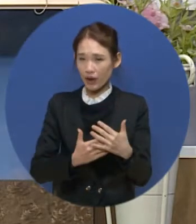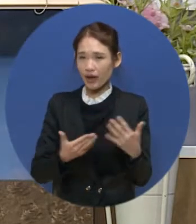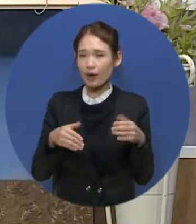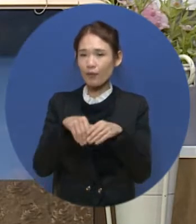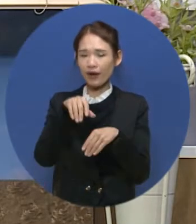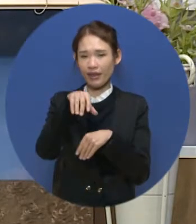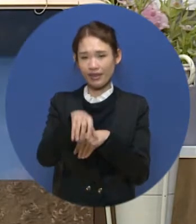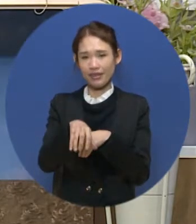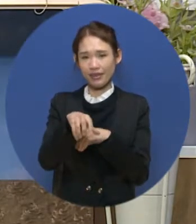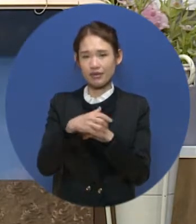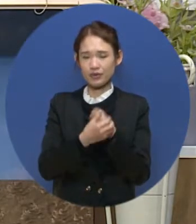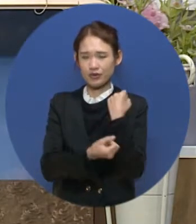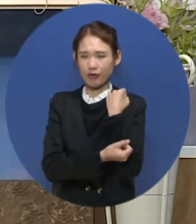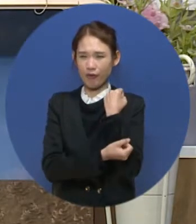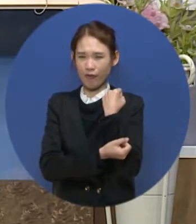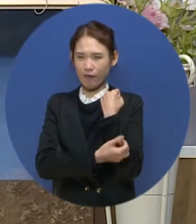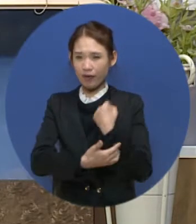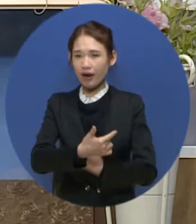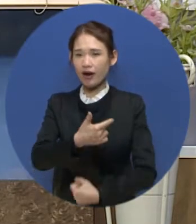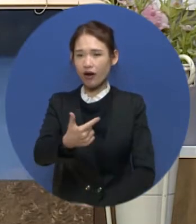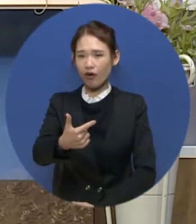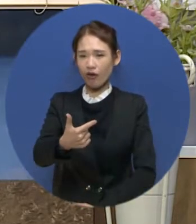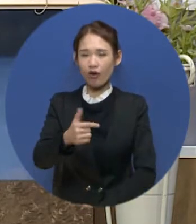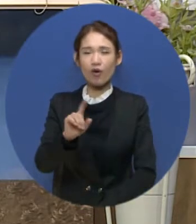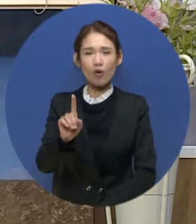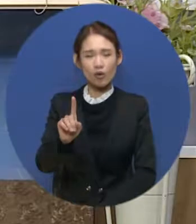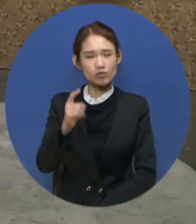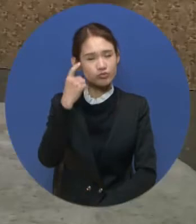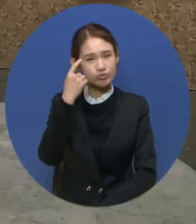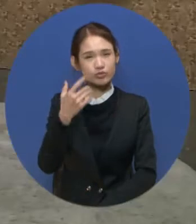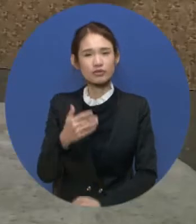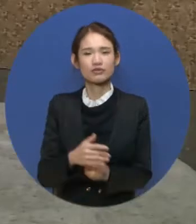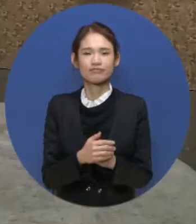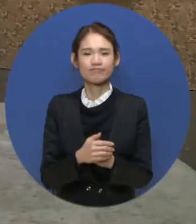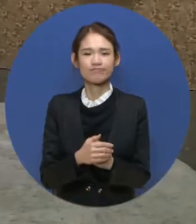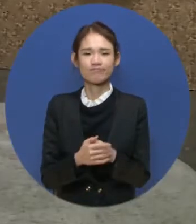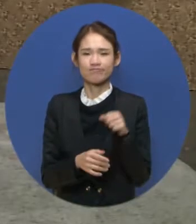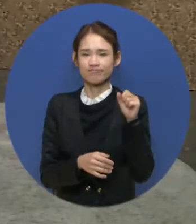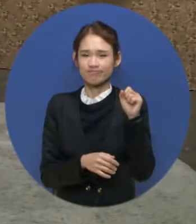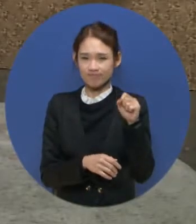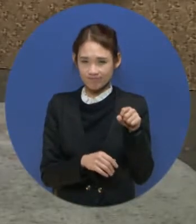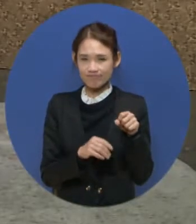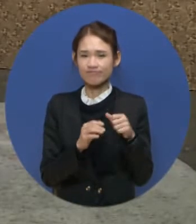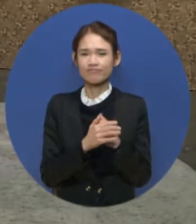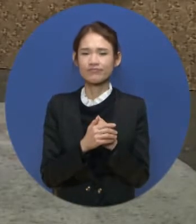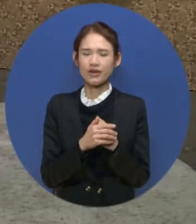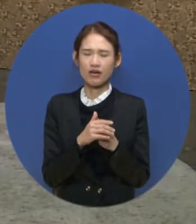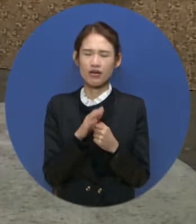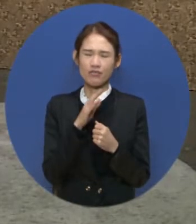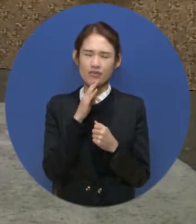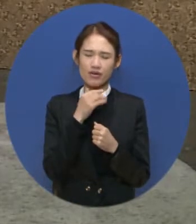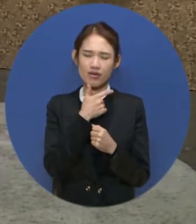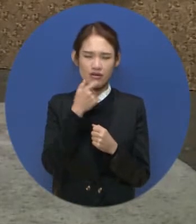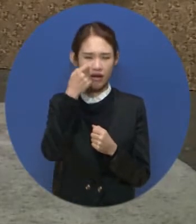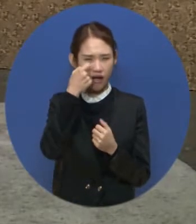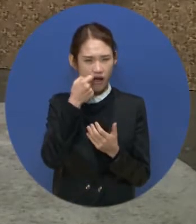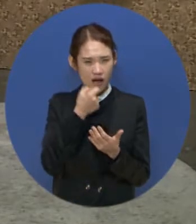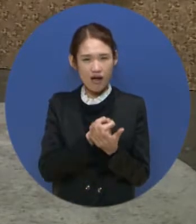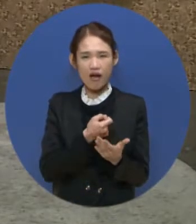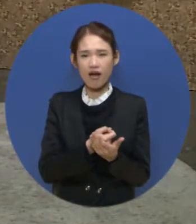많은 영향을 미쳤을 것 같은데 네네. 어떠신가요? 네, 아주 정말 이렇게 어떻게 보면 너무 안타까운 일이죠. 그죠? 네.